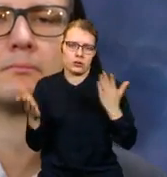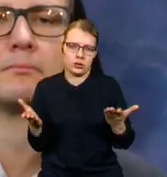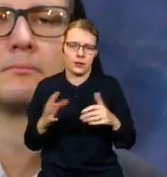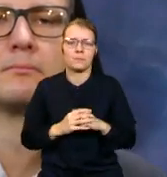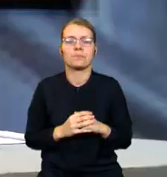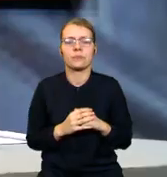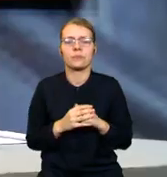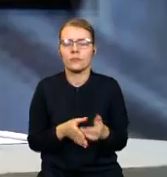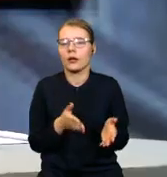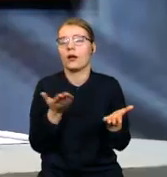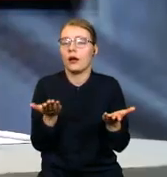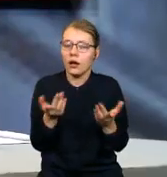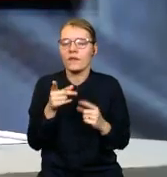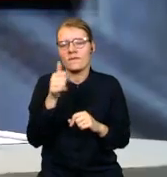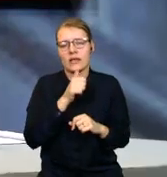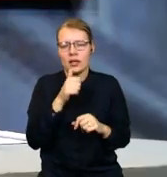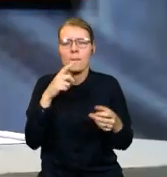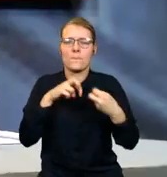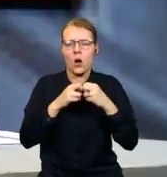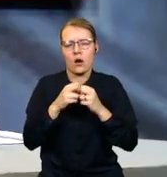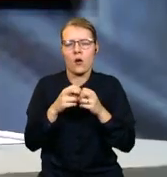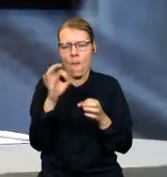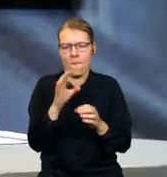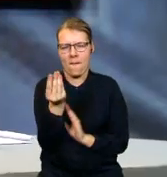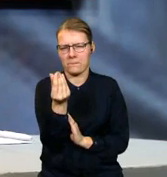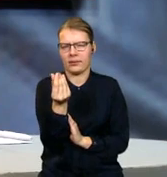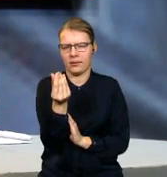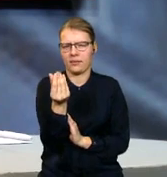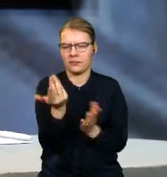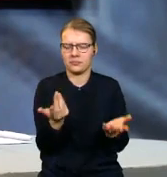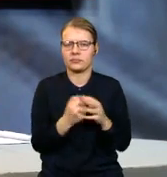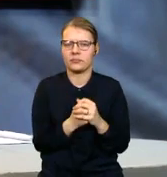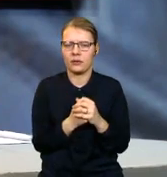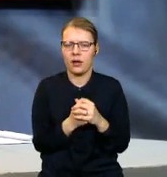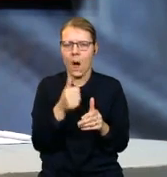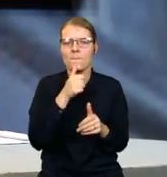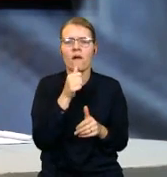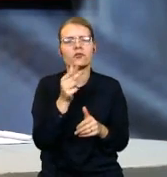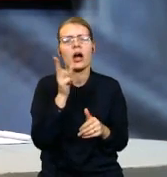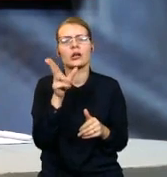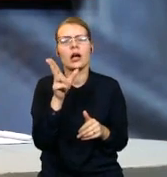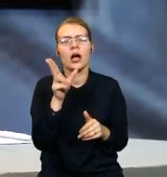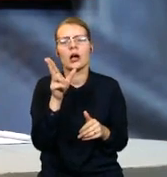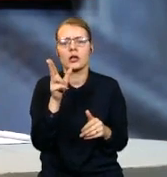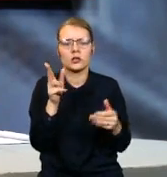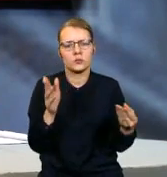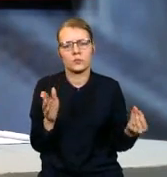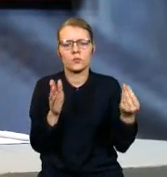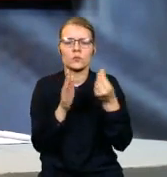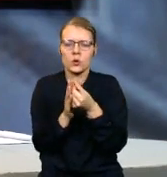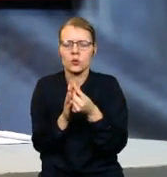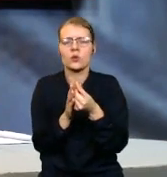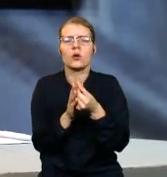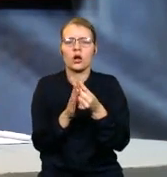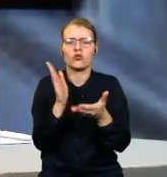Pone Puteikį, jums kažkaip visada visuose rinkimuose problemos su pinigais yra. Gal galit pasakyti, kas sumokėjo užstatą prezidento